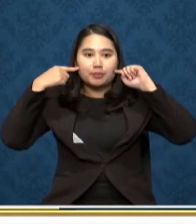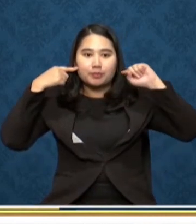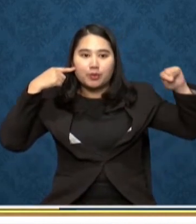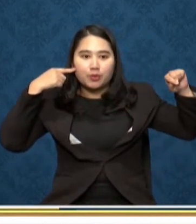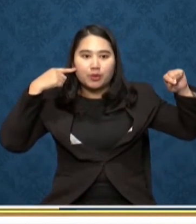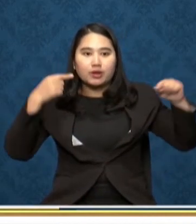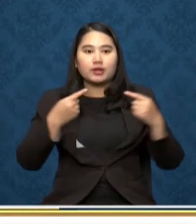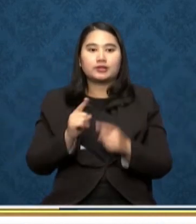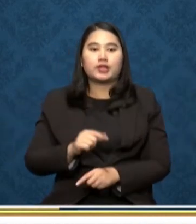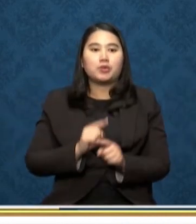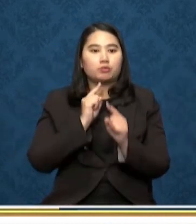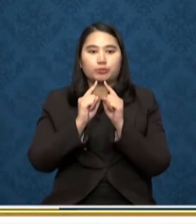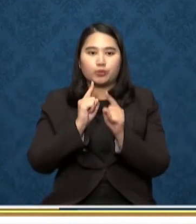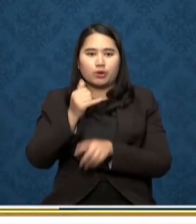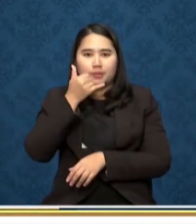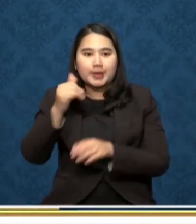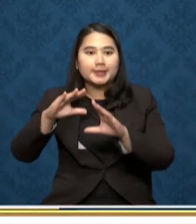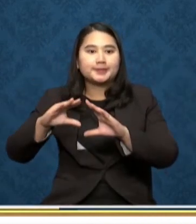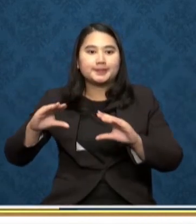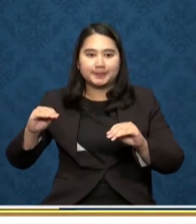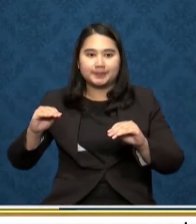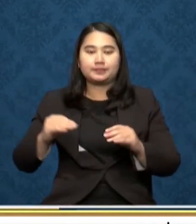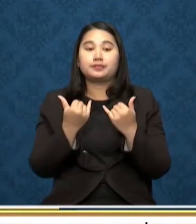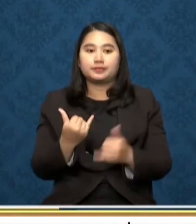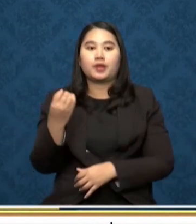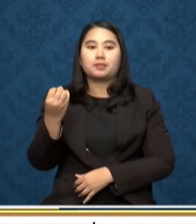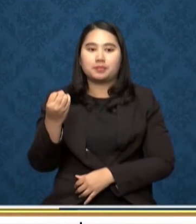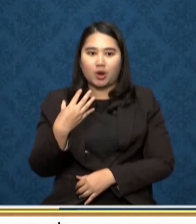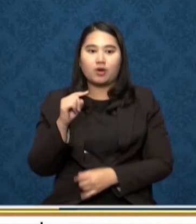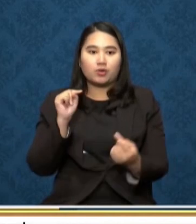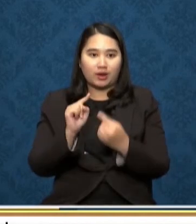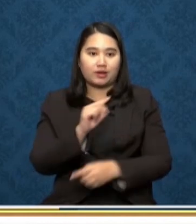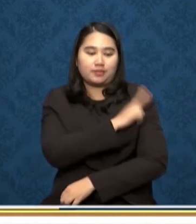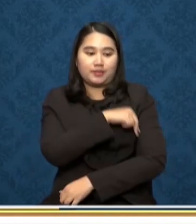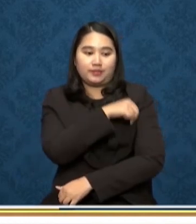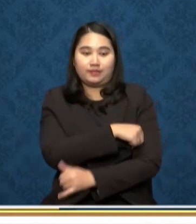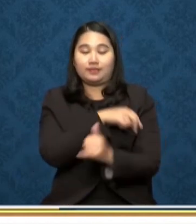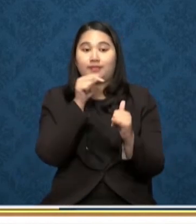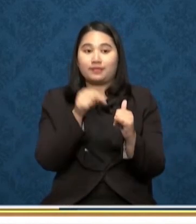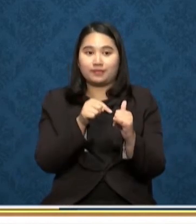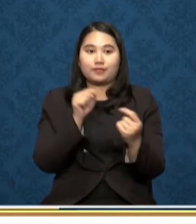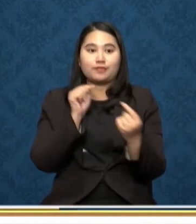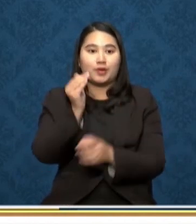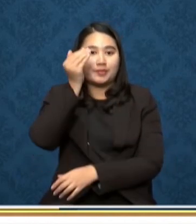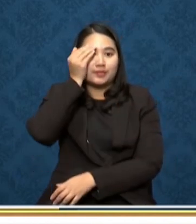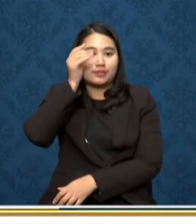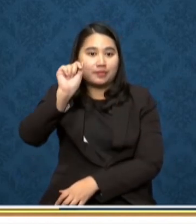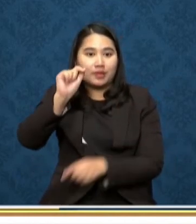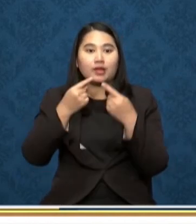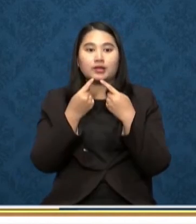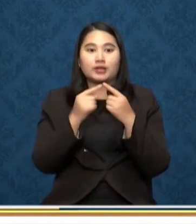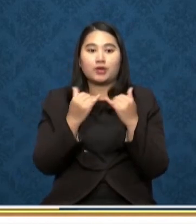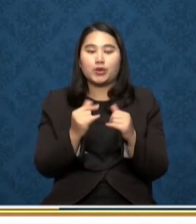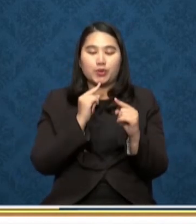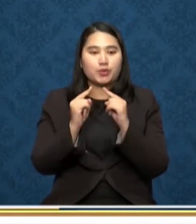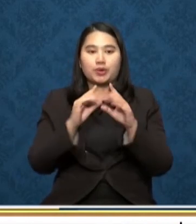adasวาไม่สามารตดตอได้เช่นกันก็ตอนนี้ได้รบรงานลาสุดก็คอยู่ที่โรงพยาบาลครับที่ประเทศสเอสระเอล แต่ก็ไม่ส